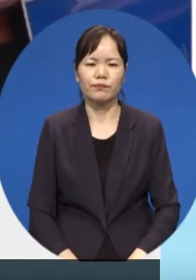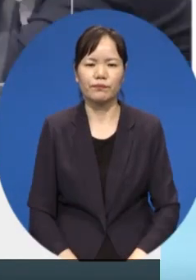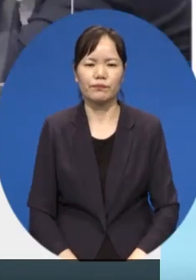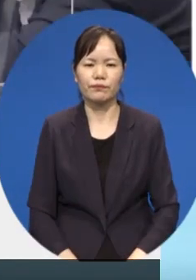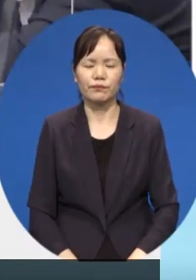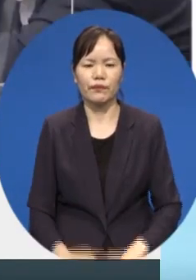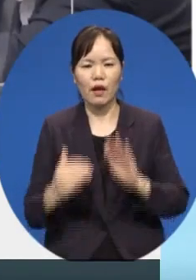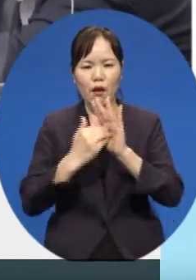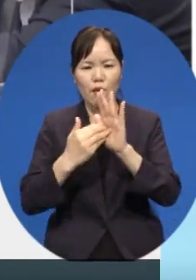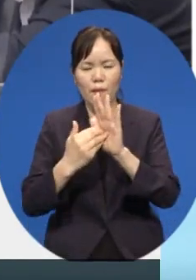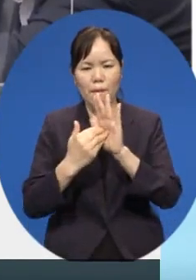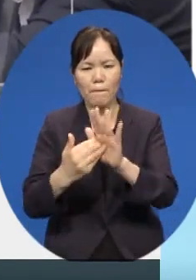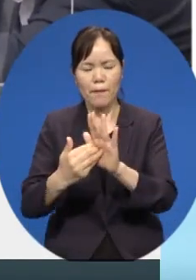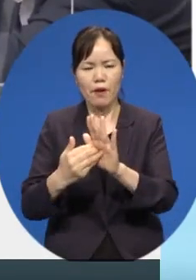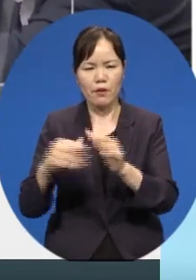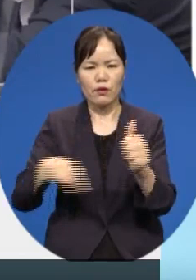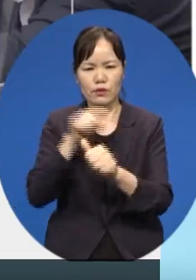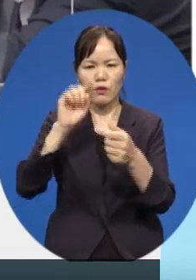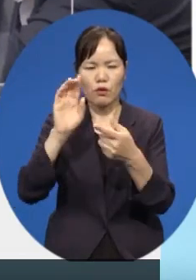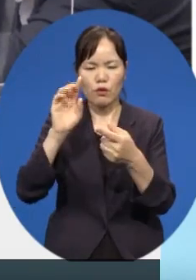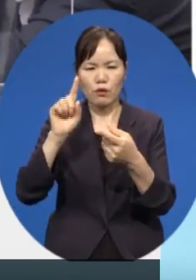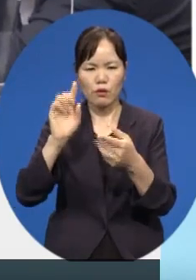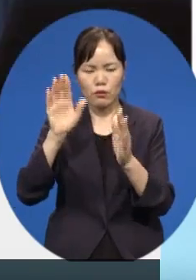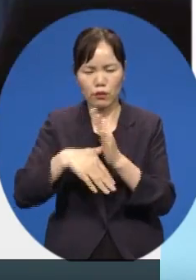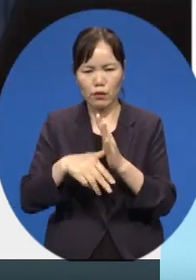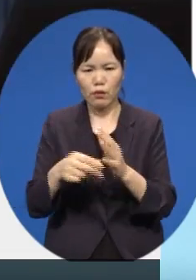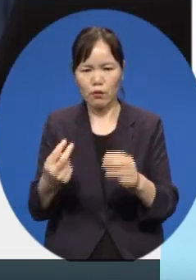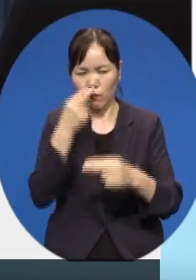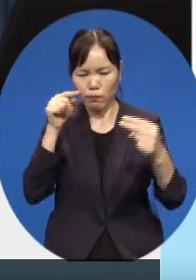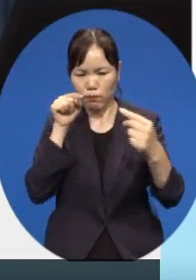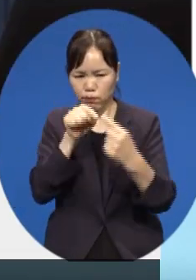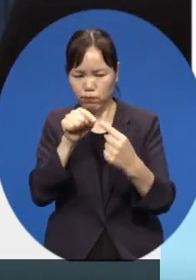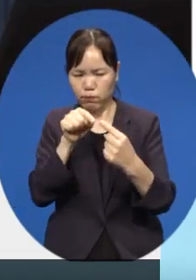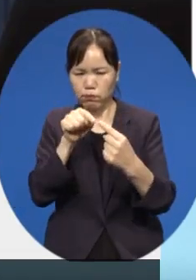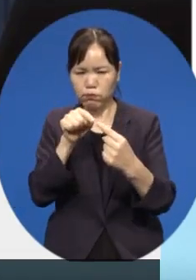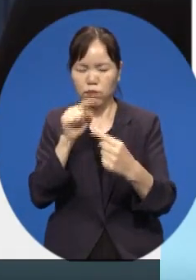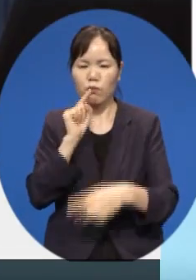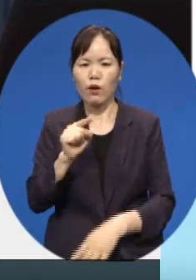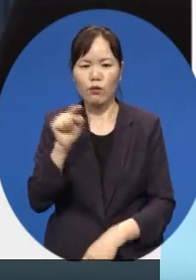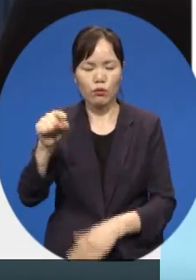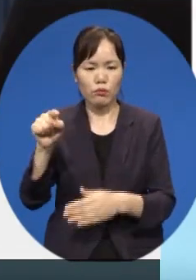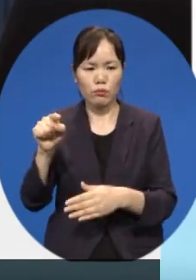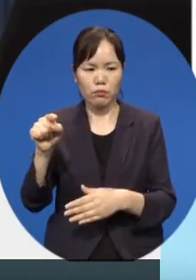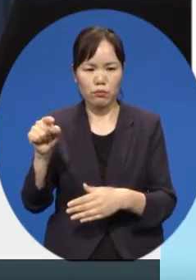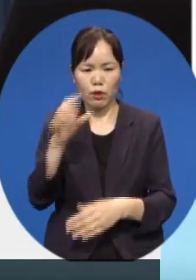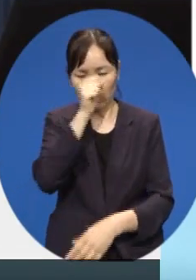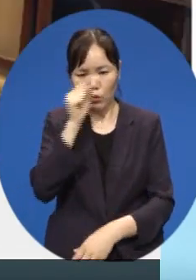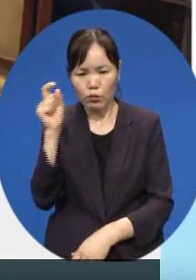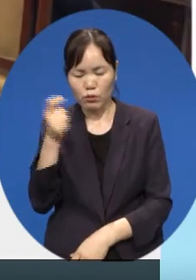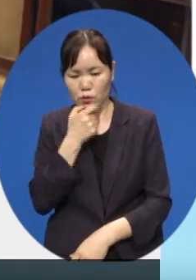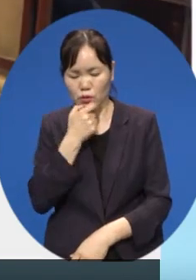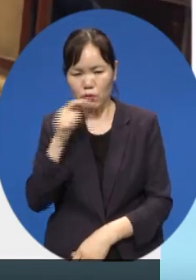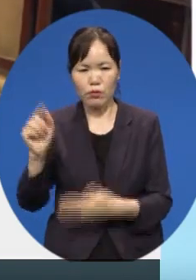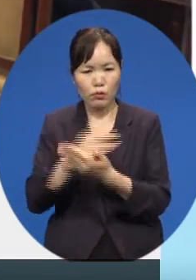방역 국면에서 네. 호흡 잘 맞았다 이 얘기 한 건데 거기서 뭔가 특별하게 호불호가 갈리는 내용이 들어있다 그러면은